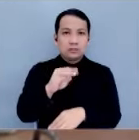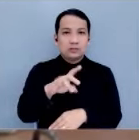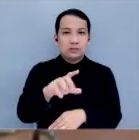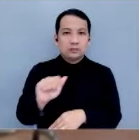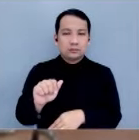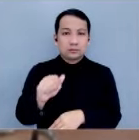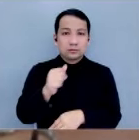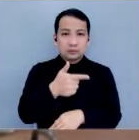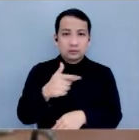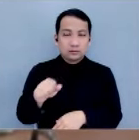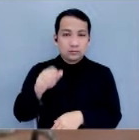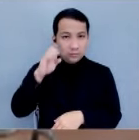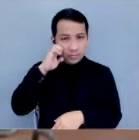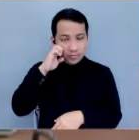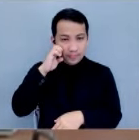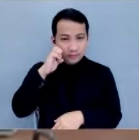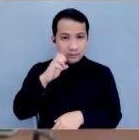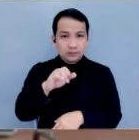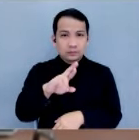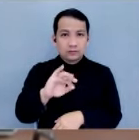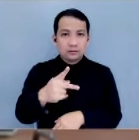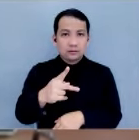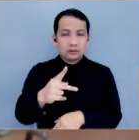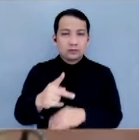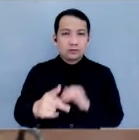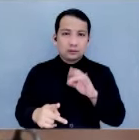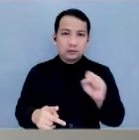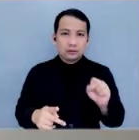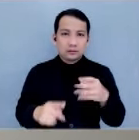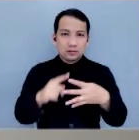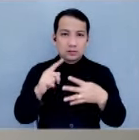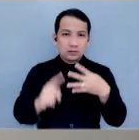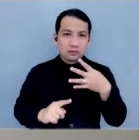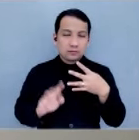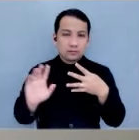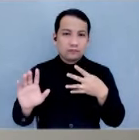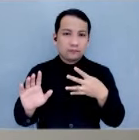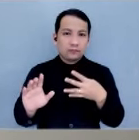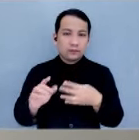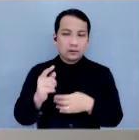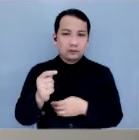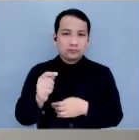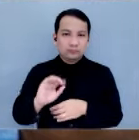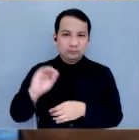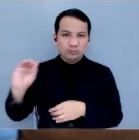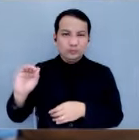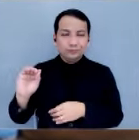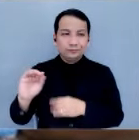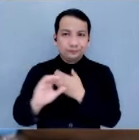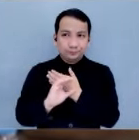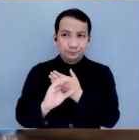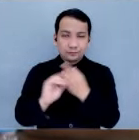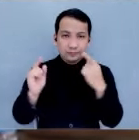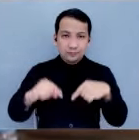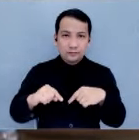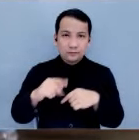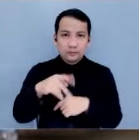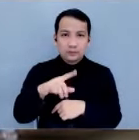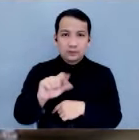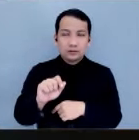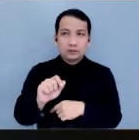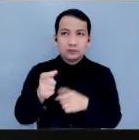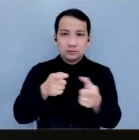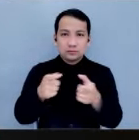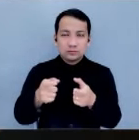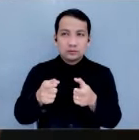Eric Ines ang mga namamahala sa apat na terminal ng NAIA. Sila ang may hawak ng mga kontrata para sa pest control at housekeeping ng mga